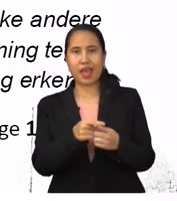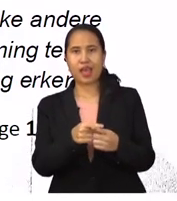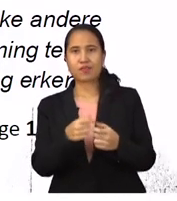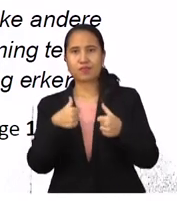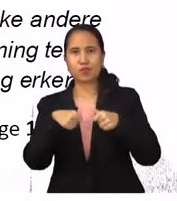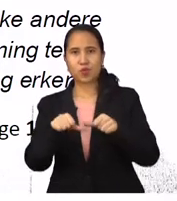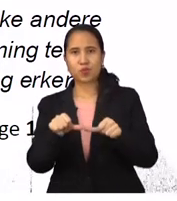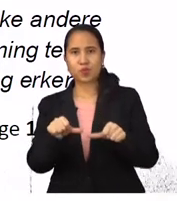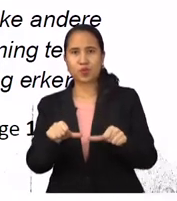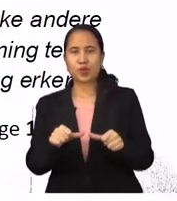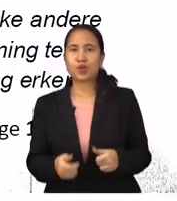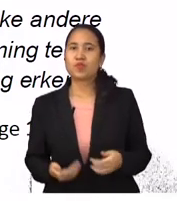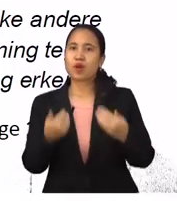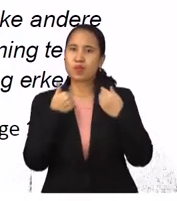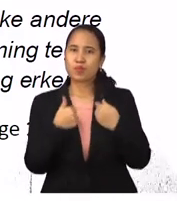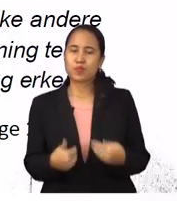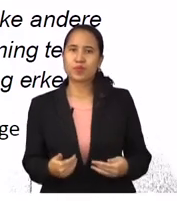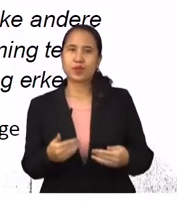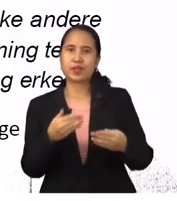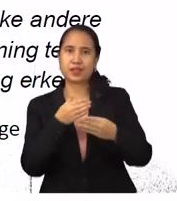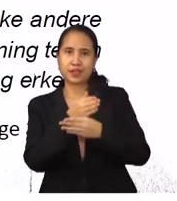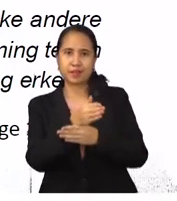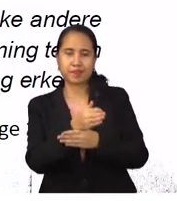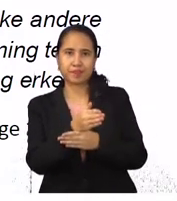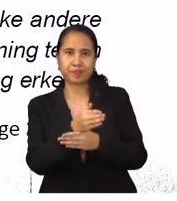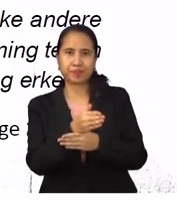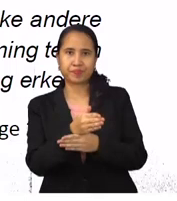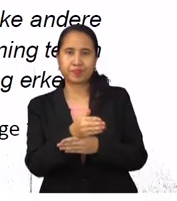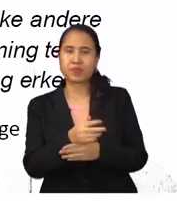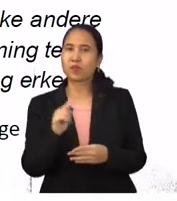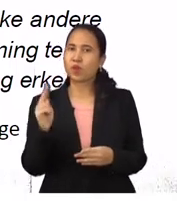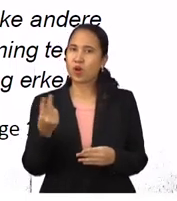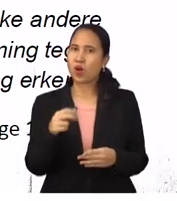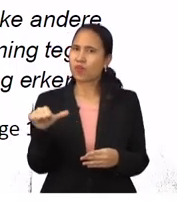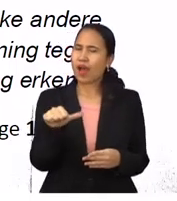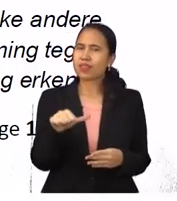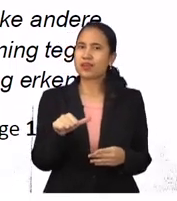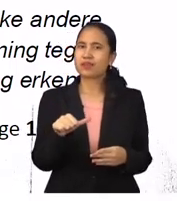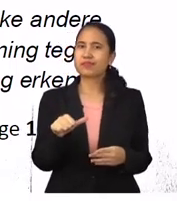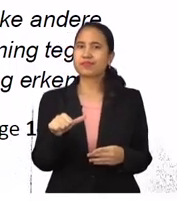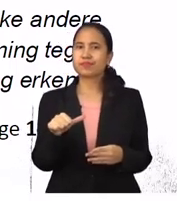van burgerrechtelijke, arbeidsrechtelijke, fiscale of enige andere